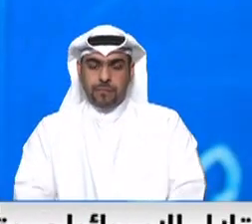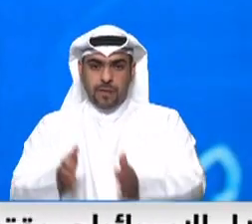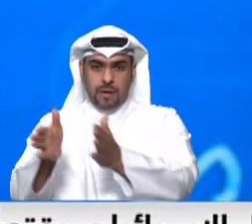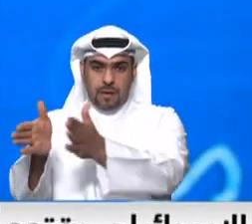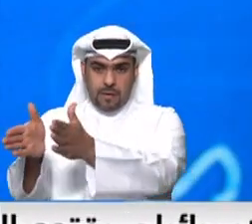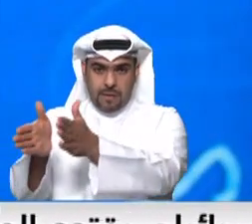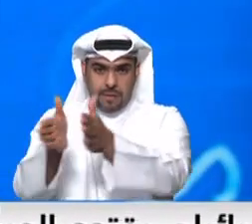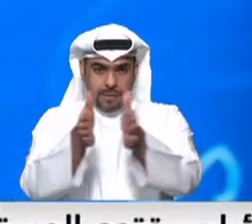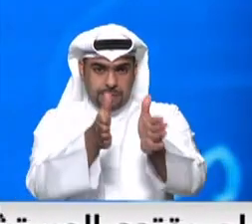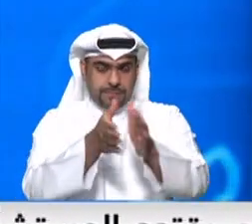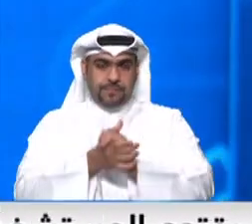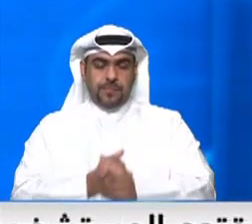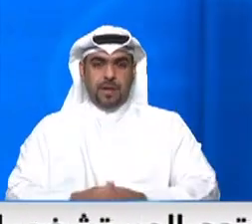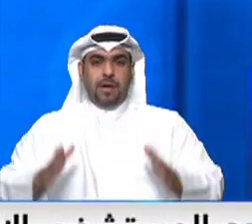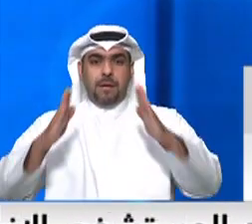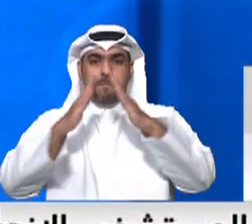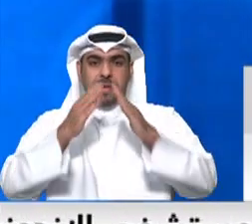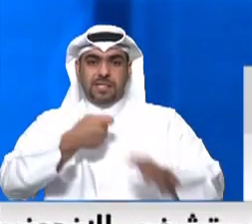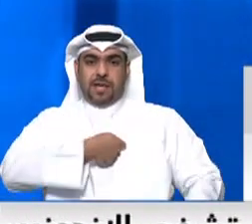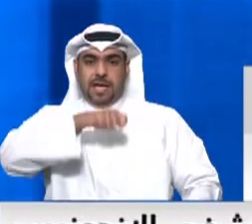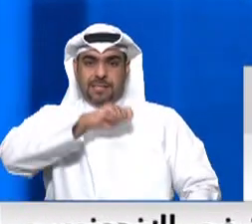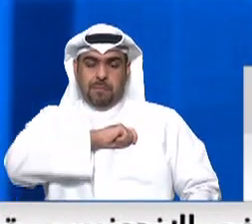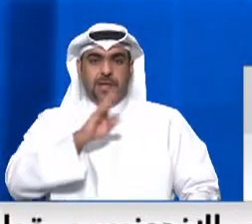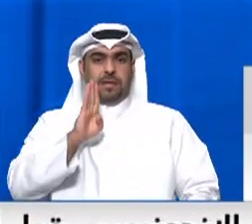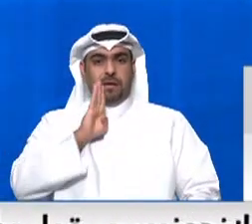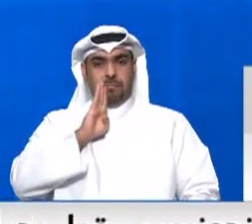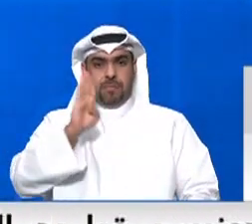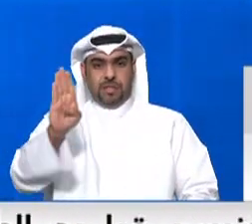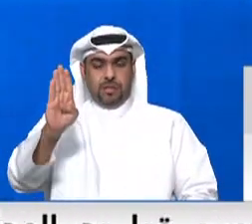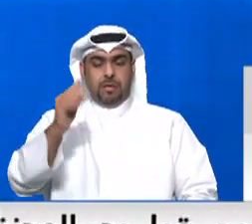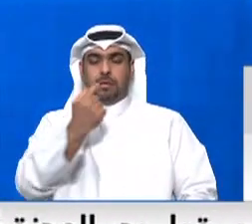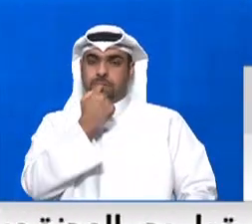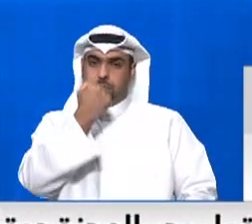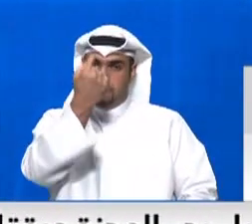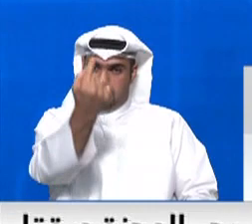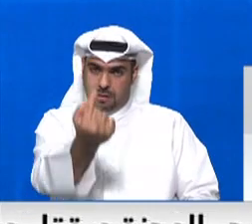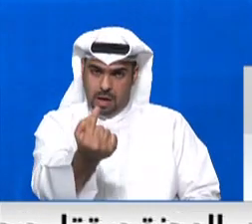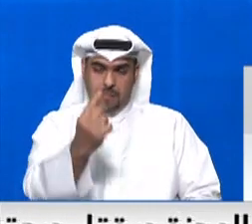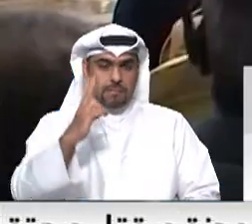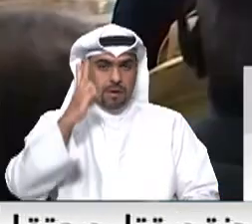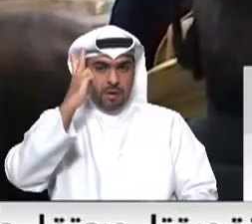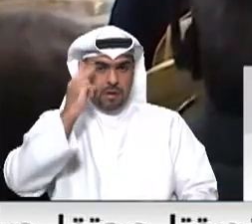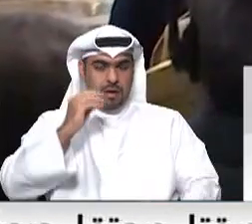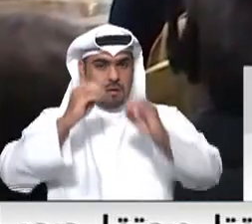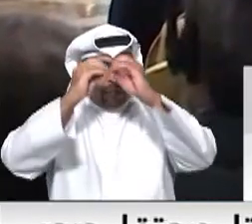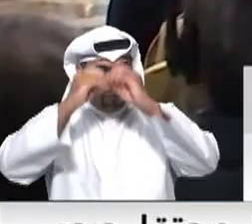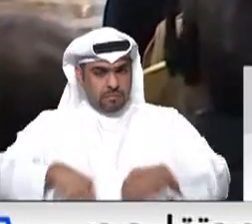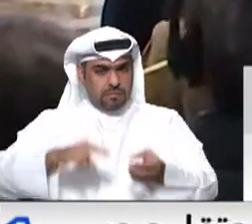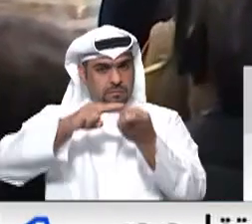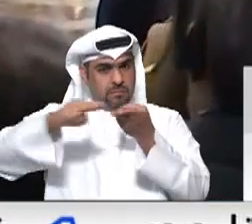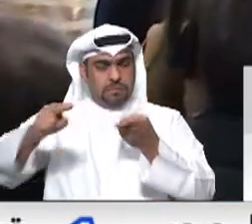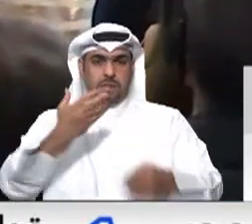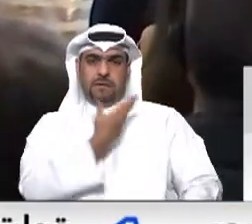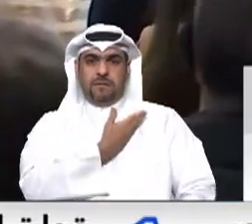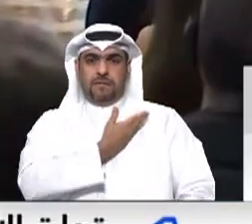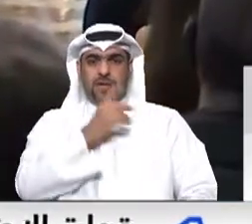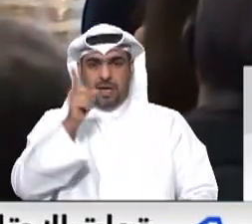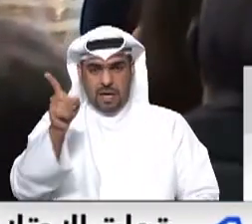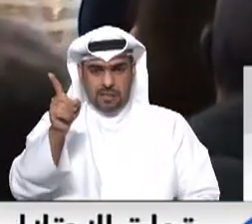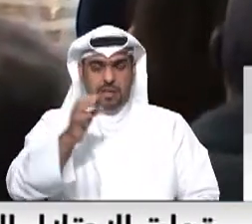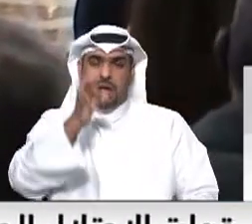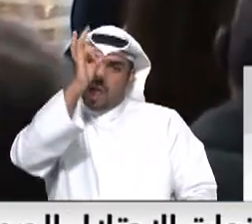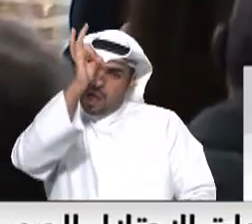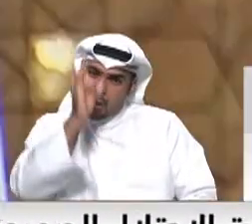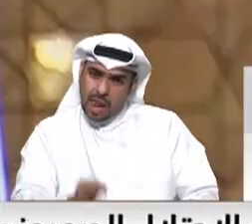دعت مصر وإسبانيا وبلجيكا إلى ضرورة إنهاء الكارثة الإنسانية في قطاع غزة وإدخال المزيد من المساعدات